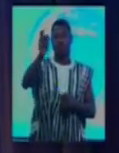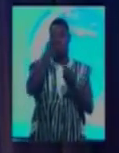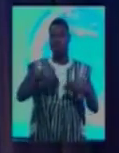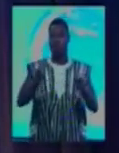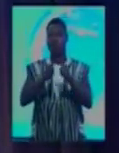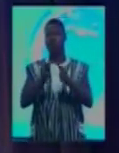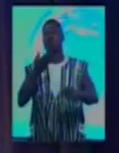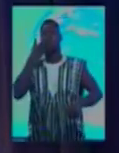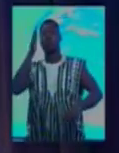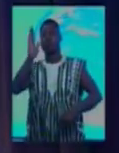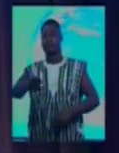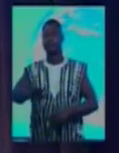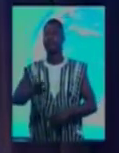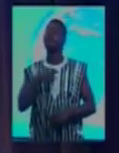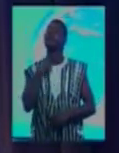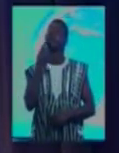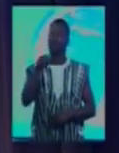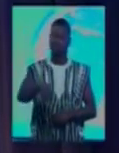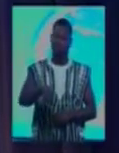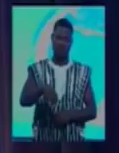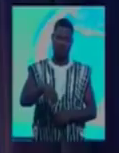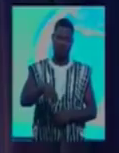mal, pour dire que